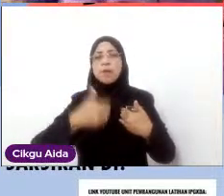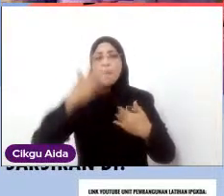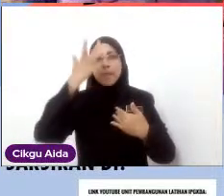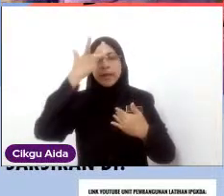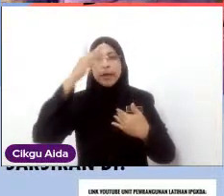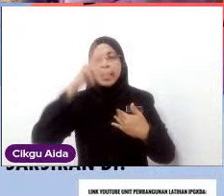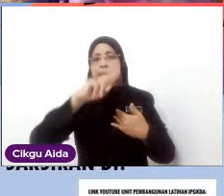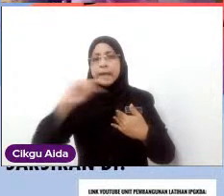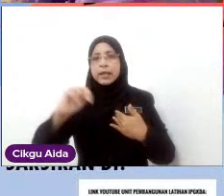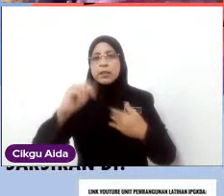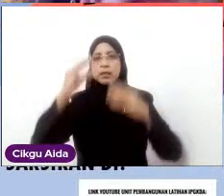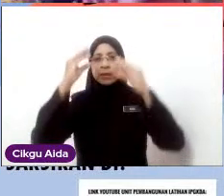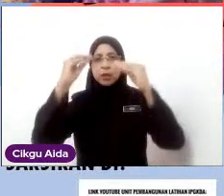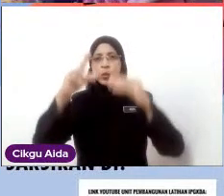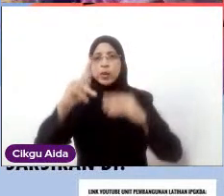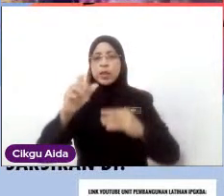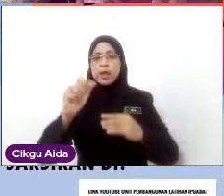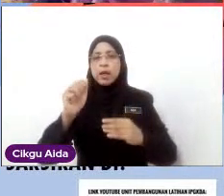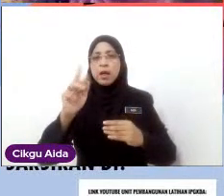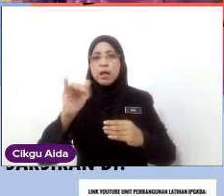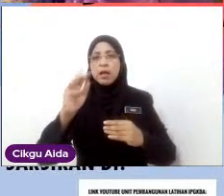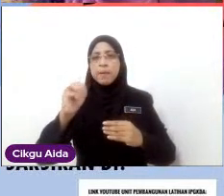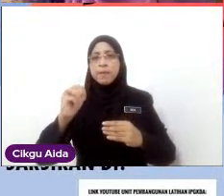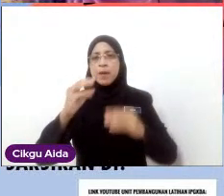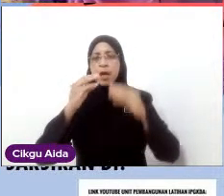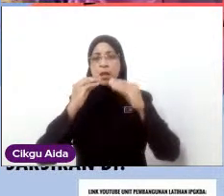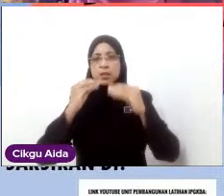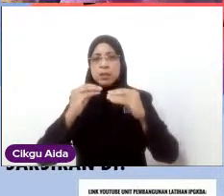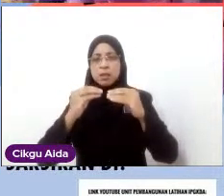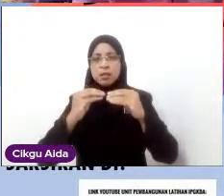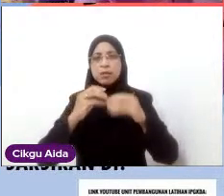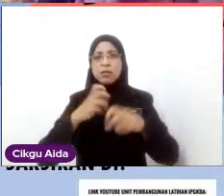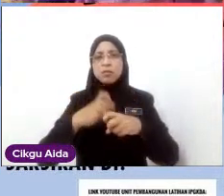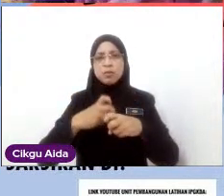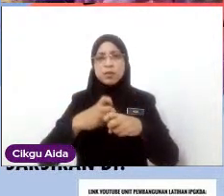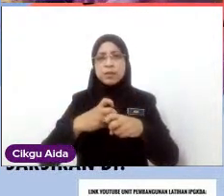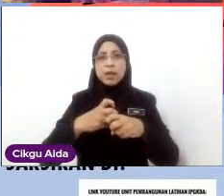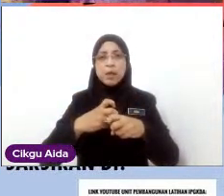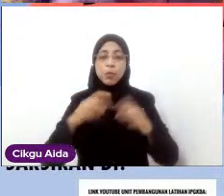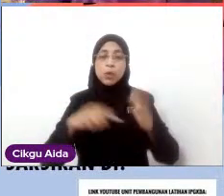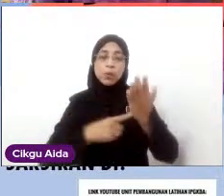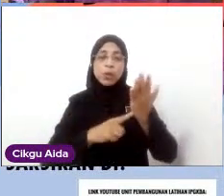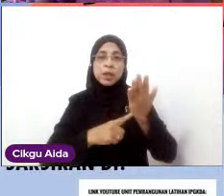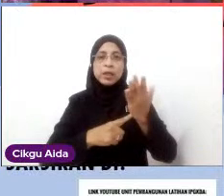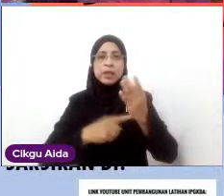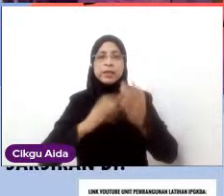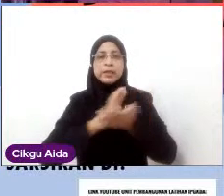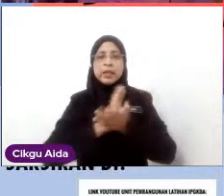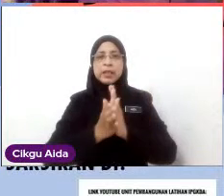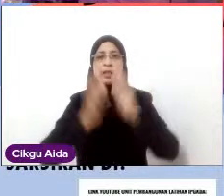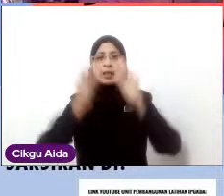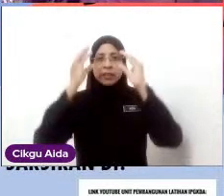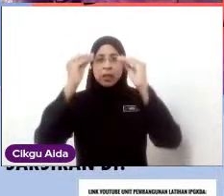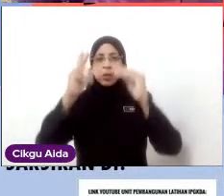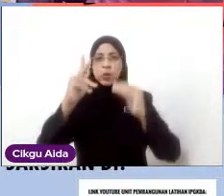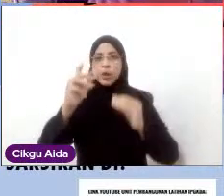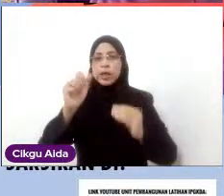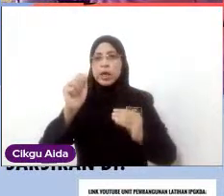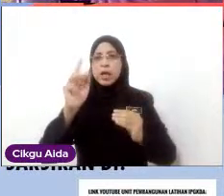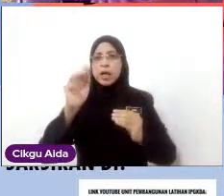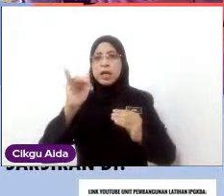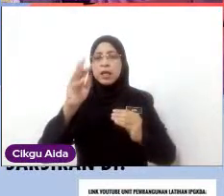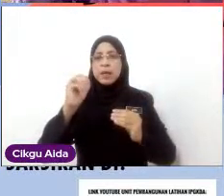cara. Mula-mula kalau kita guna simen ke tanah liat dia jadi susah nak ukir. Jadi Cikgu Karim ni dia guna simen yang buat